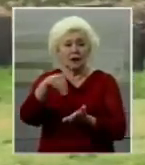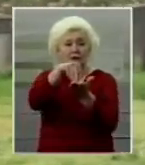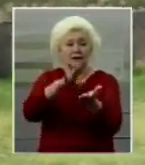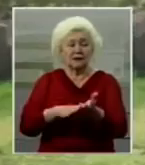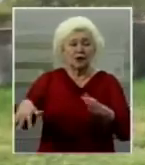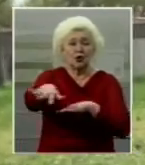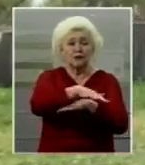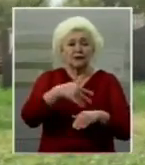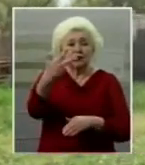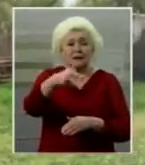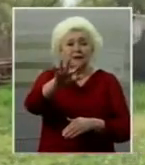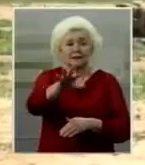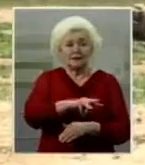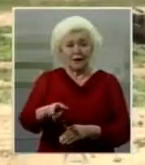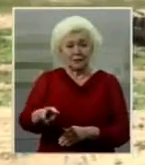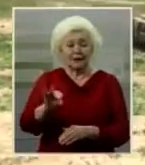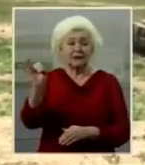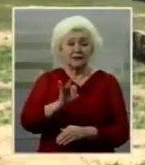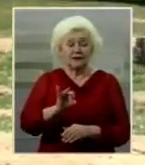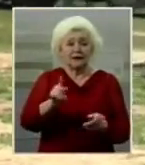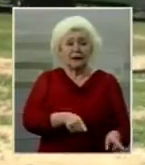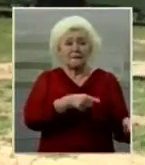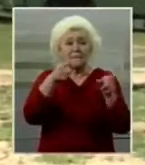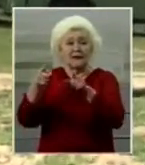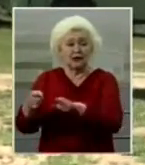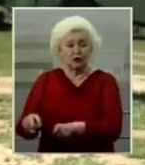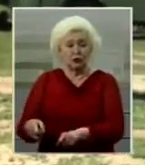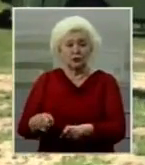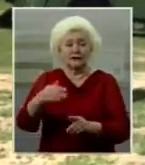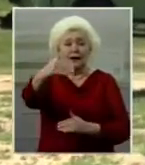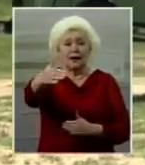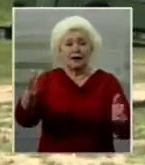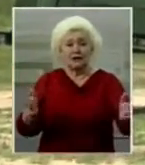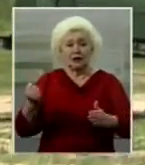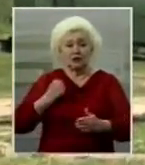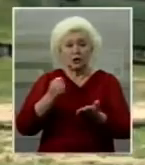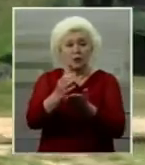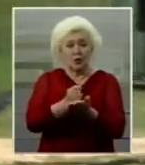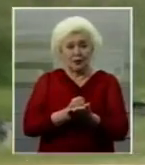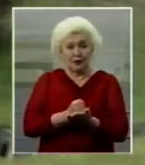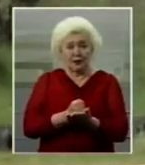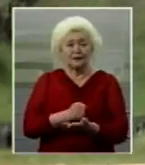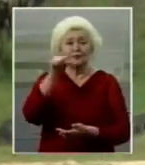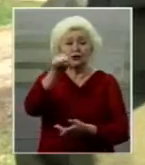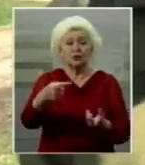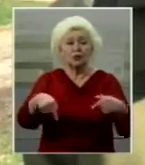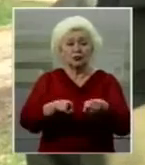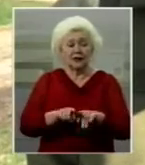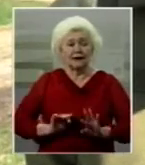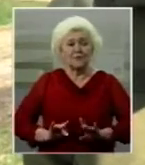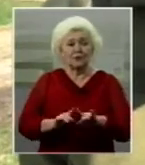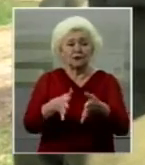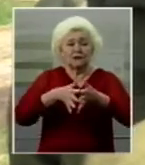зона 35 метрів. І перенос ящиків з боєприпасами. Тому такий